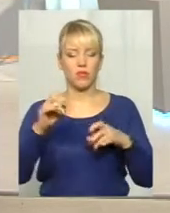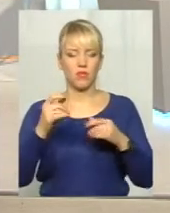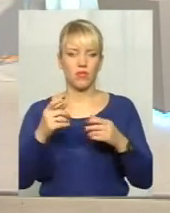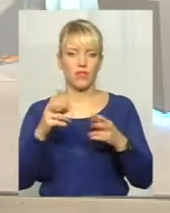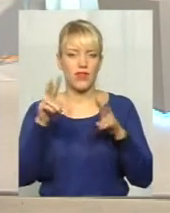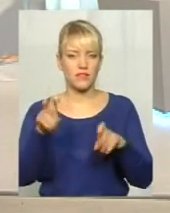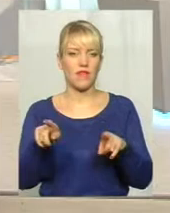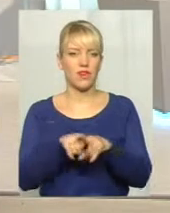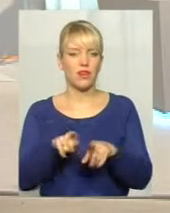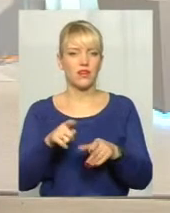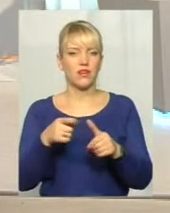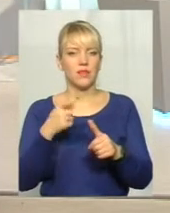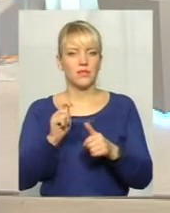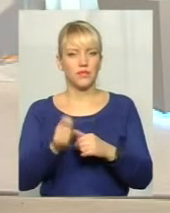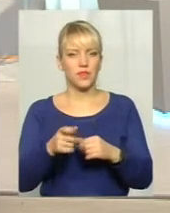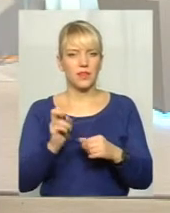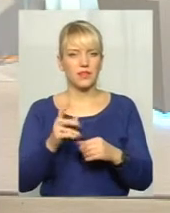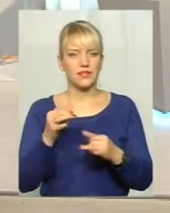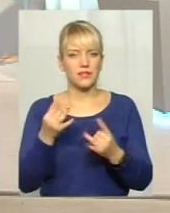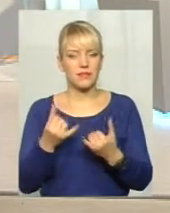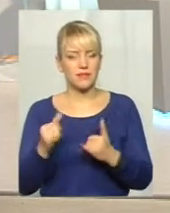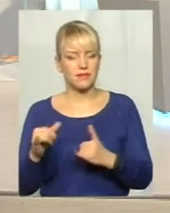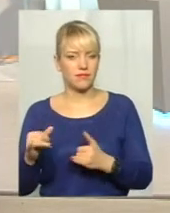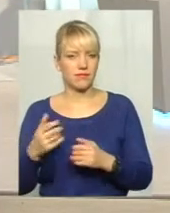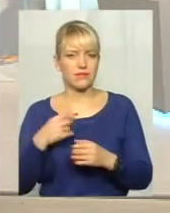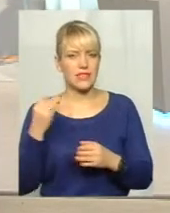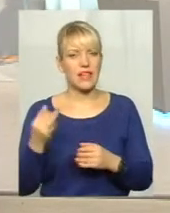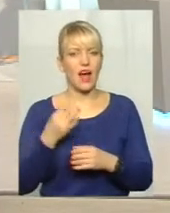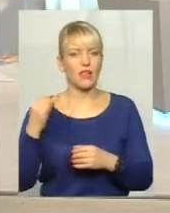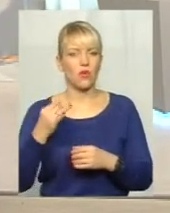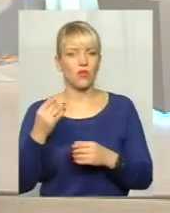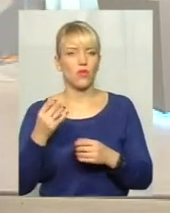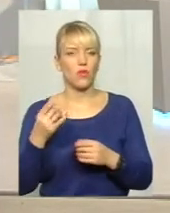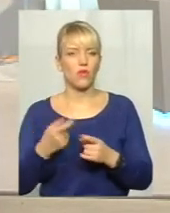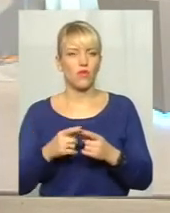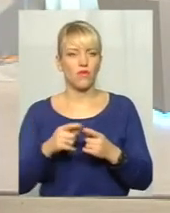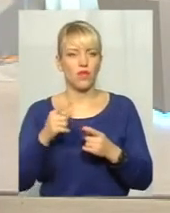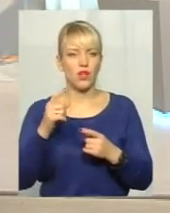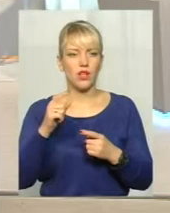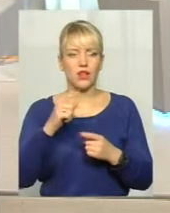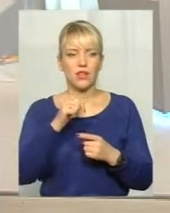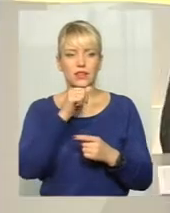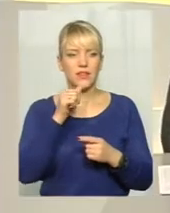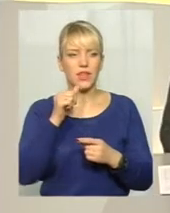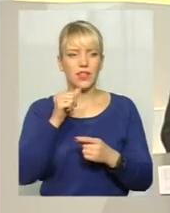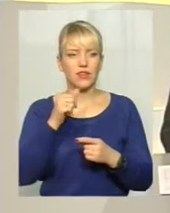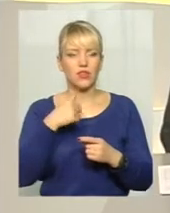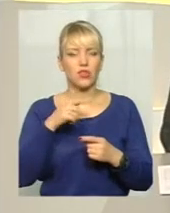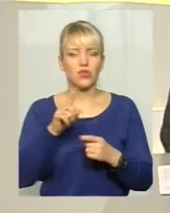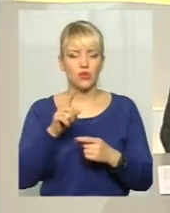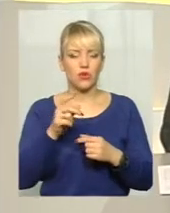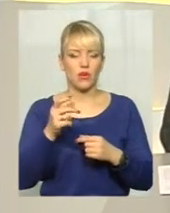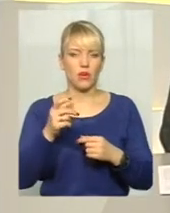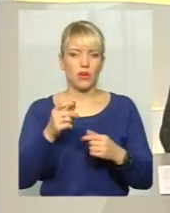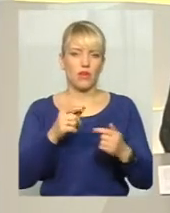але от я спостерігаю за тим, що відбувається останнім часом. У нас таке речі, що борці з корупцією борються проти борців з корупцією. Що маю